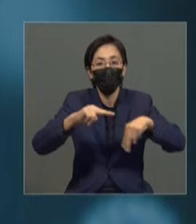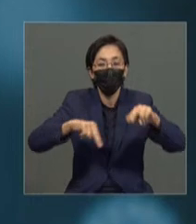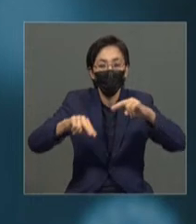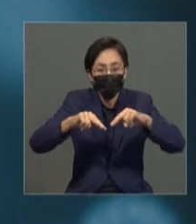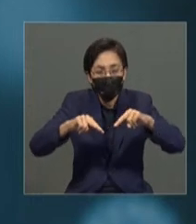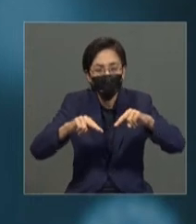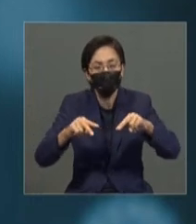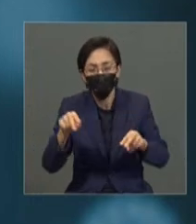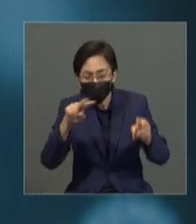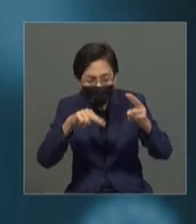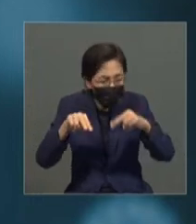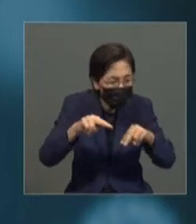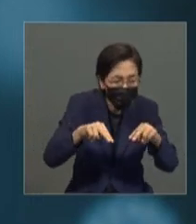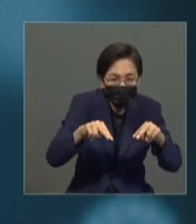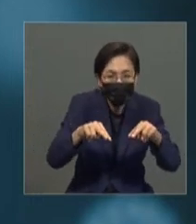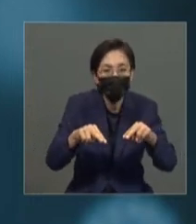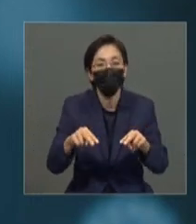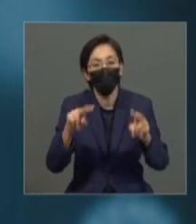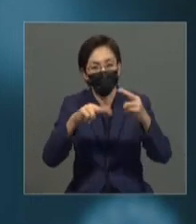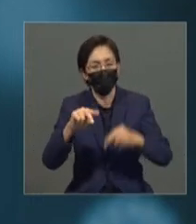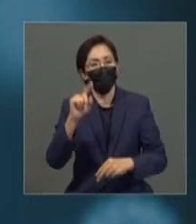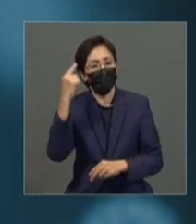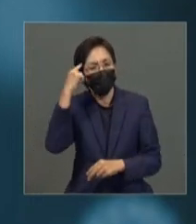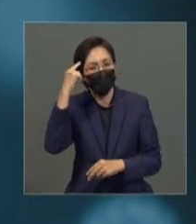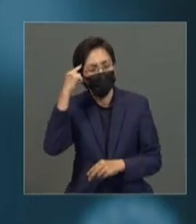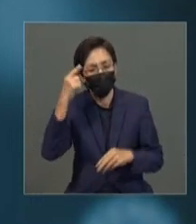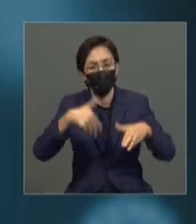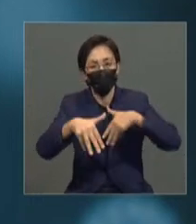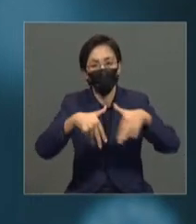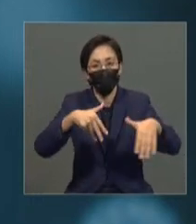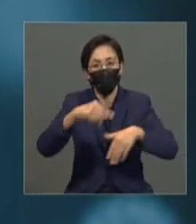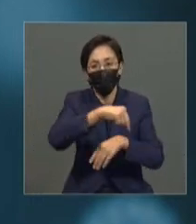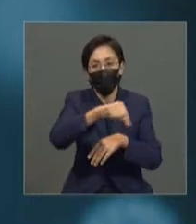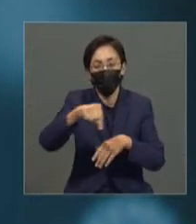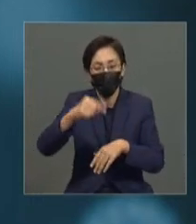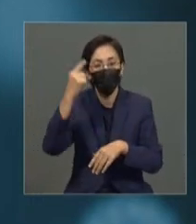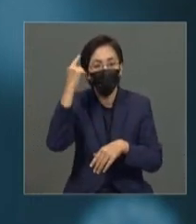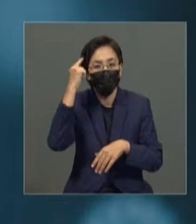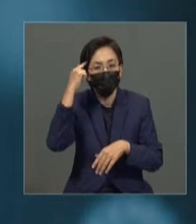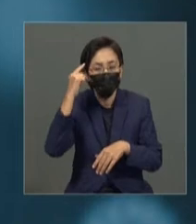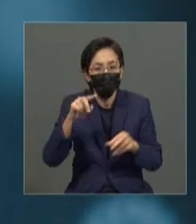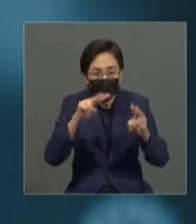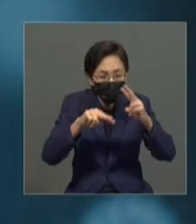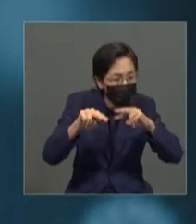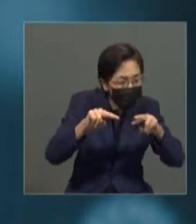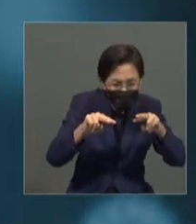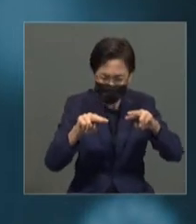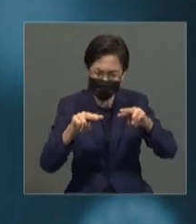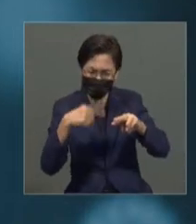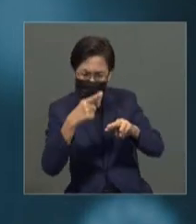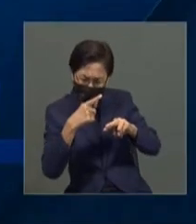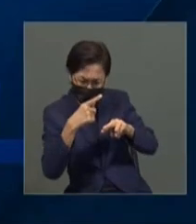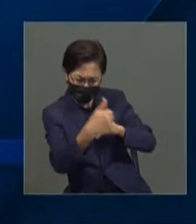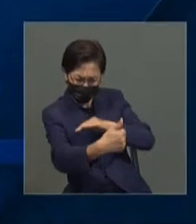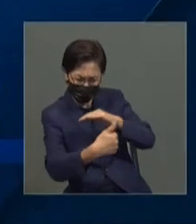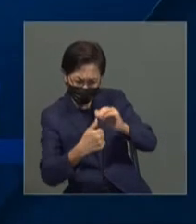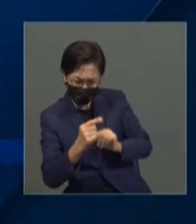คะค้นหารวมทั้งสร้างความรับรู้กับประชาชนในพื้นที่ให้ช่วยกันสอดส่องเป็นหูเป็นตาด้วยนะ